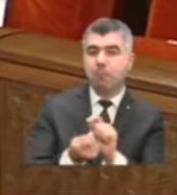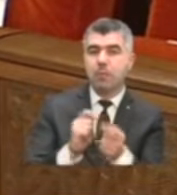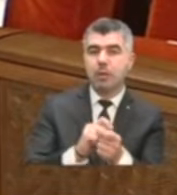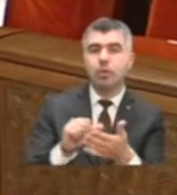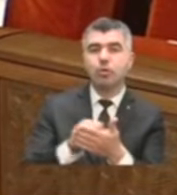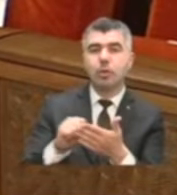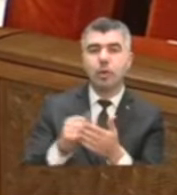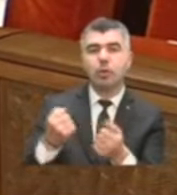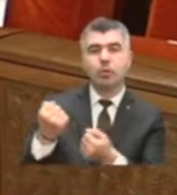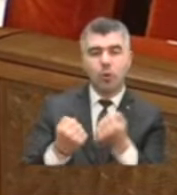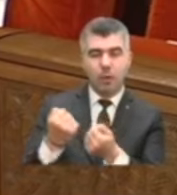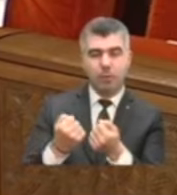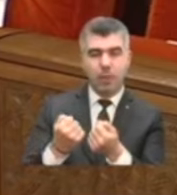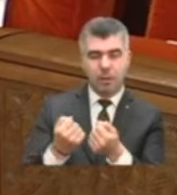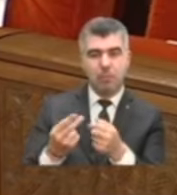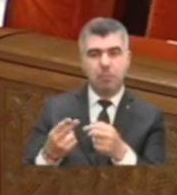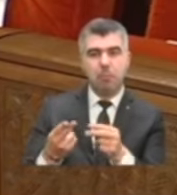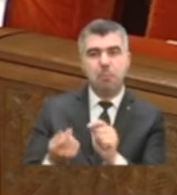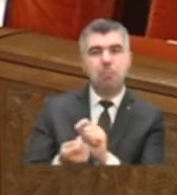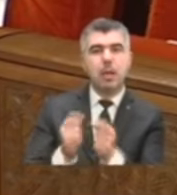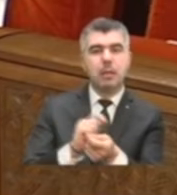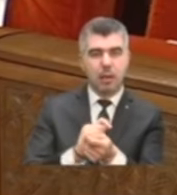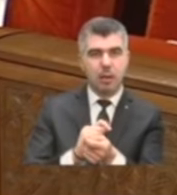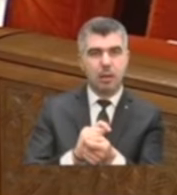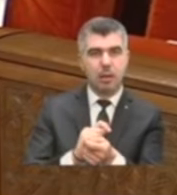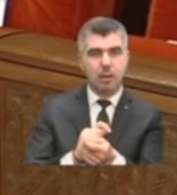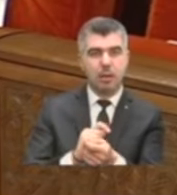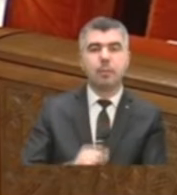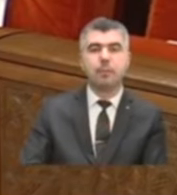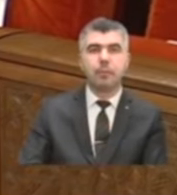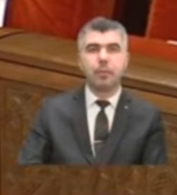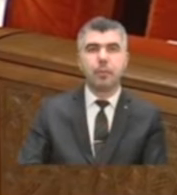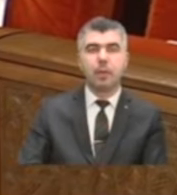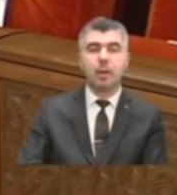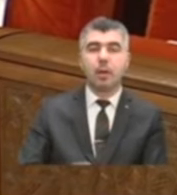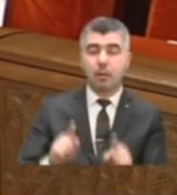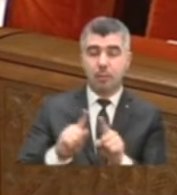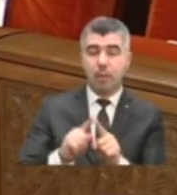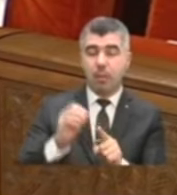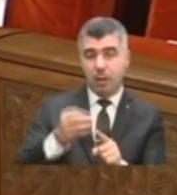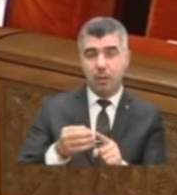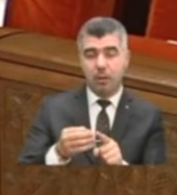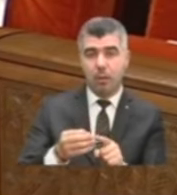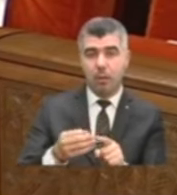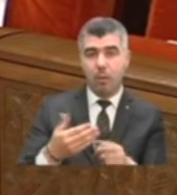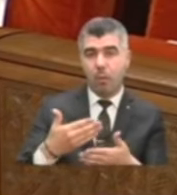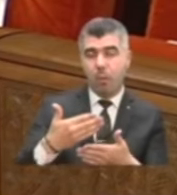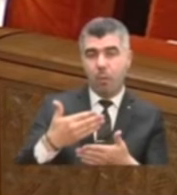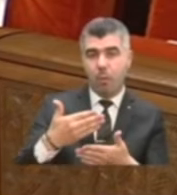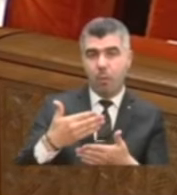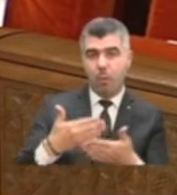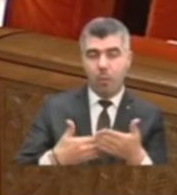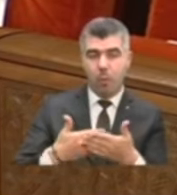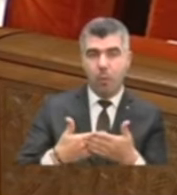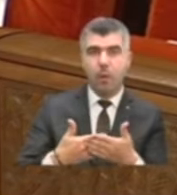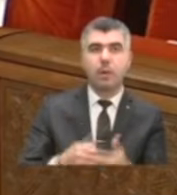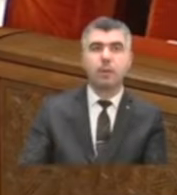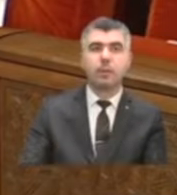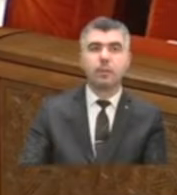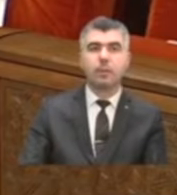خدمة تتهم جميع المواطنين وتتهمهم كثير شيء، ملي تيكون التسجيل ديال كيف تيقولوا